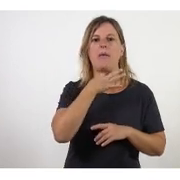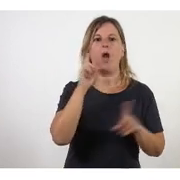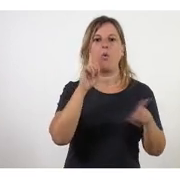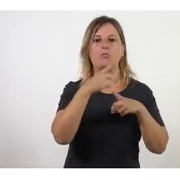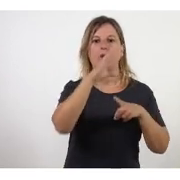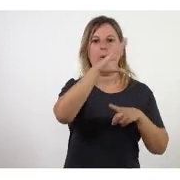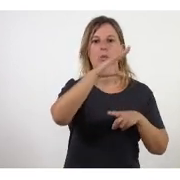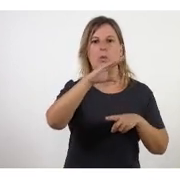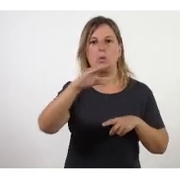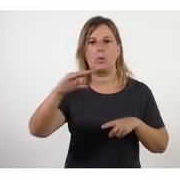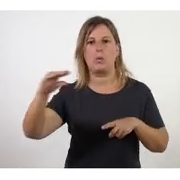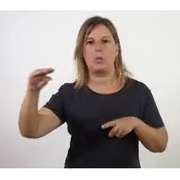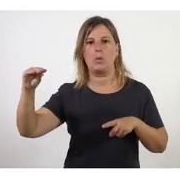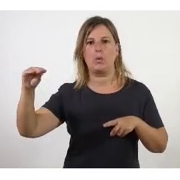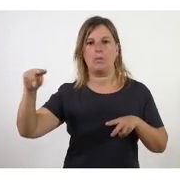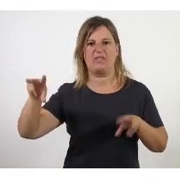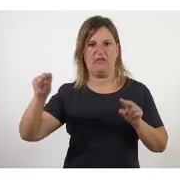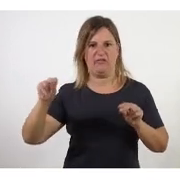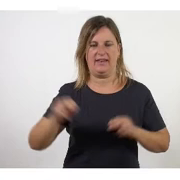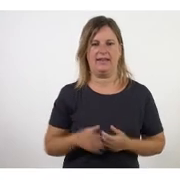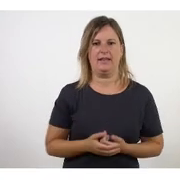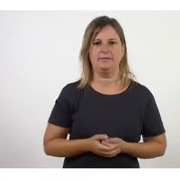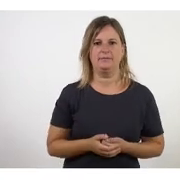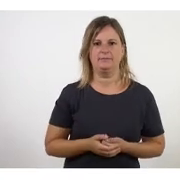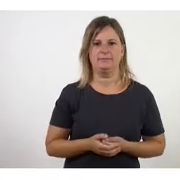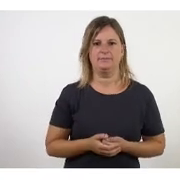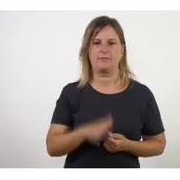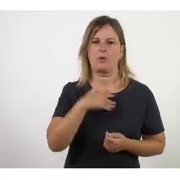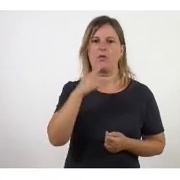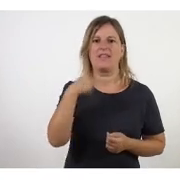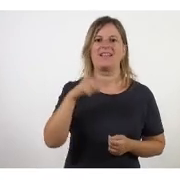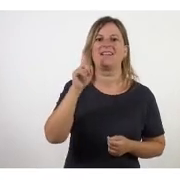poc, vale? De tal manera que quan faci el play...